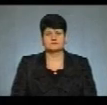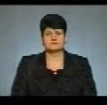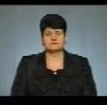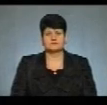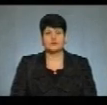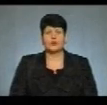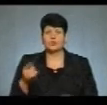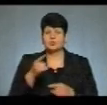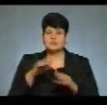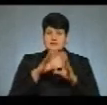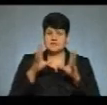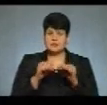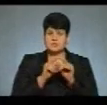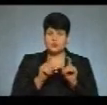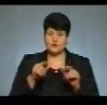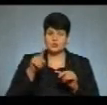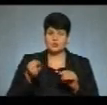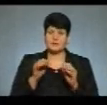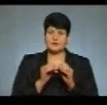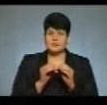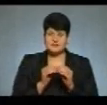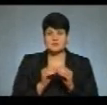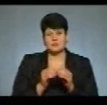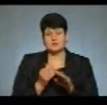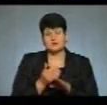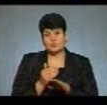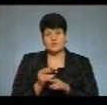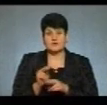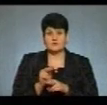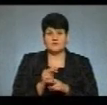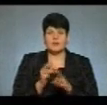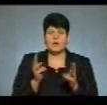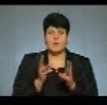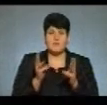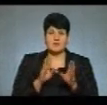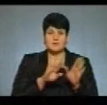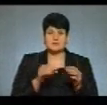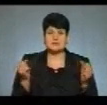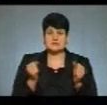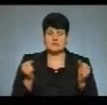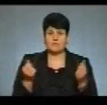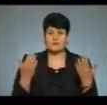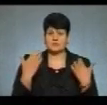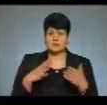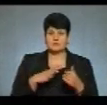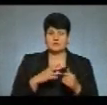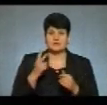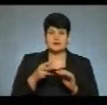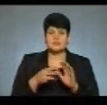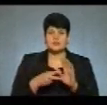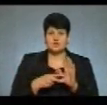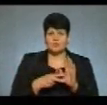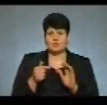У Тернопільській загальноосвітній школі номер 10 частково відремонтували опалення після зимових канікул, які тривали з 27